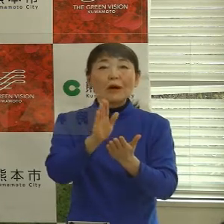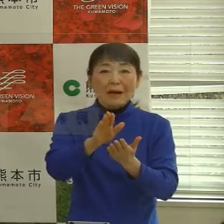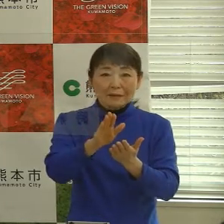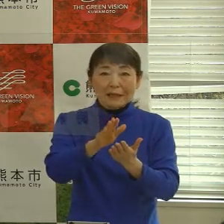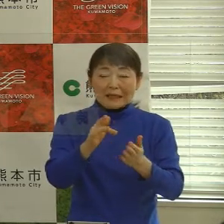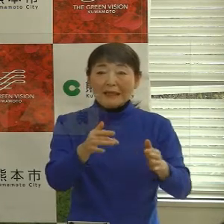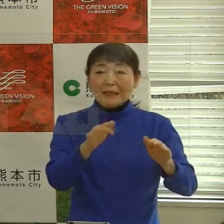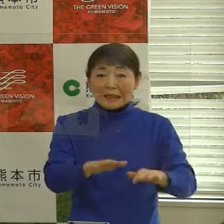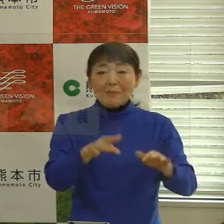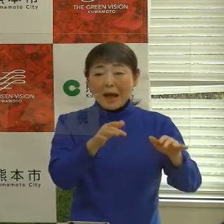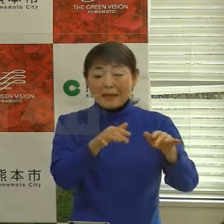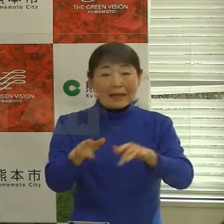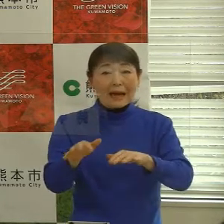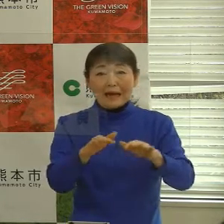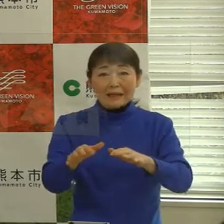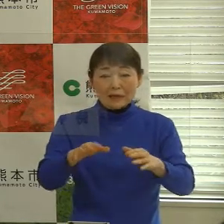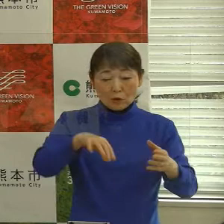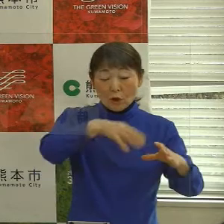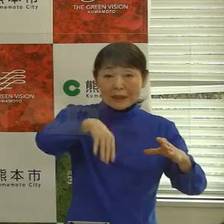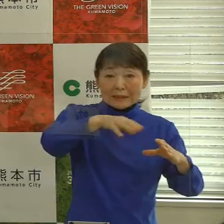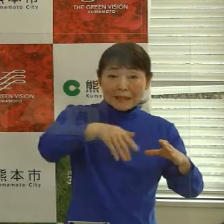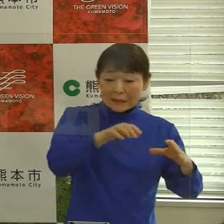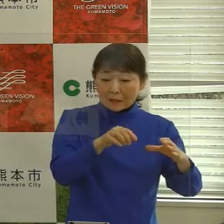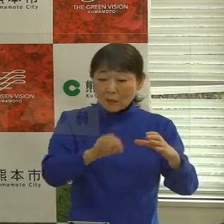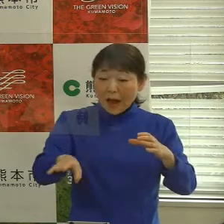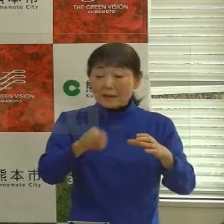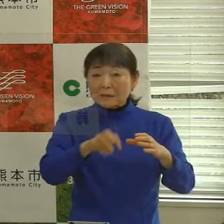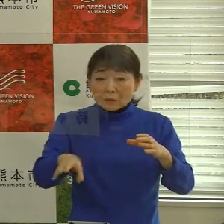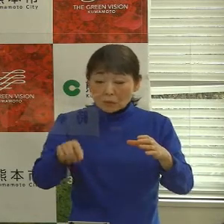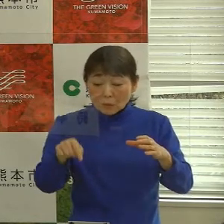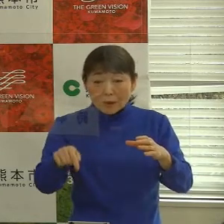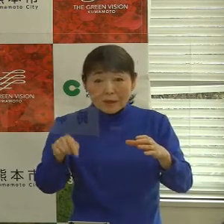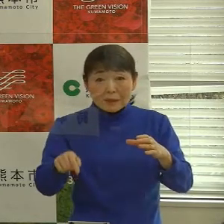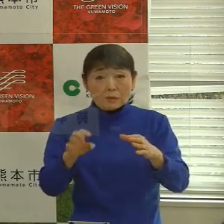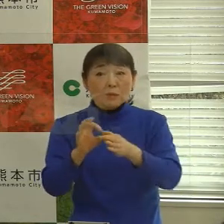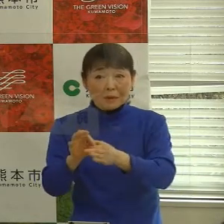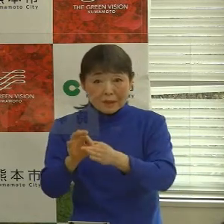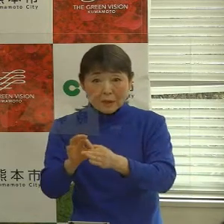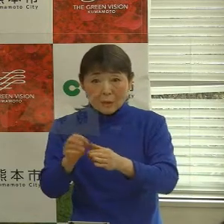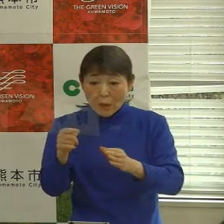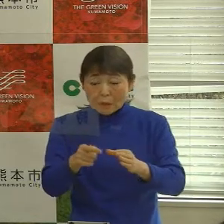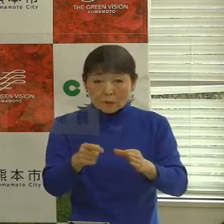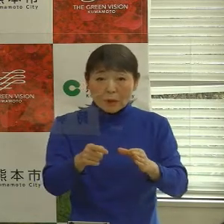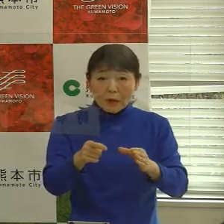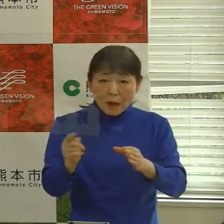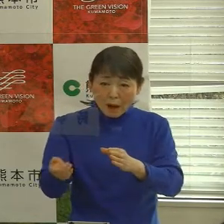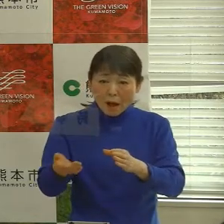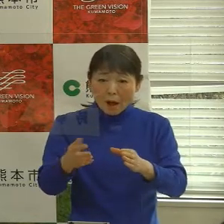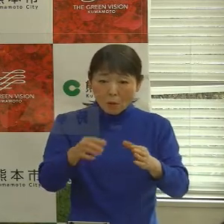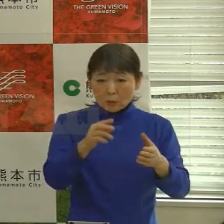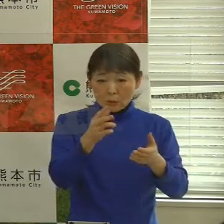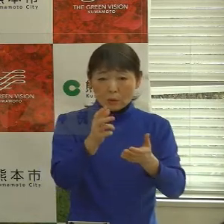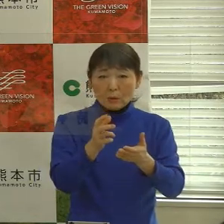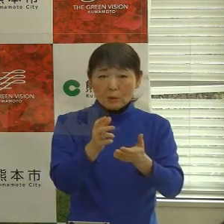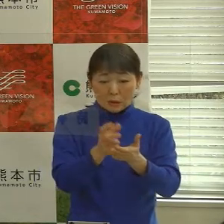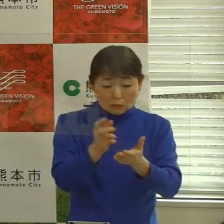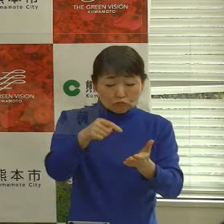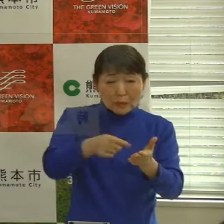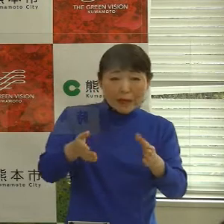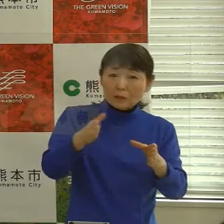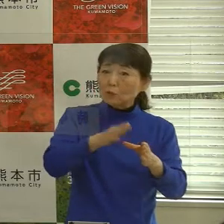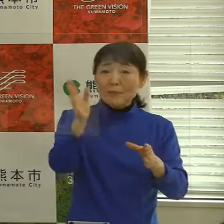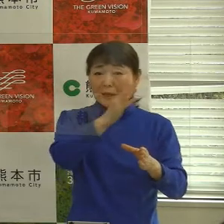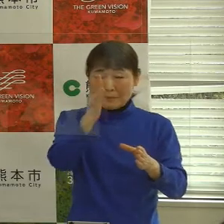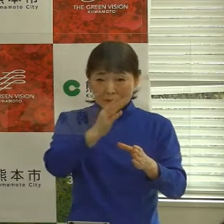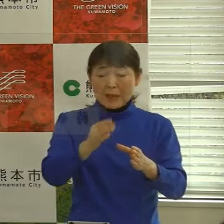流れているこの洗濯排水ということについてはそれは含まれていないということであります。それ